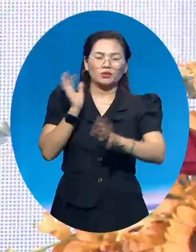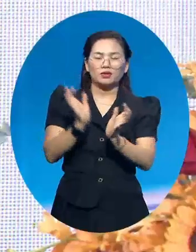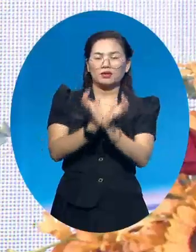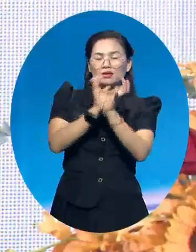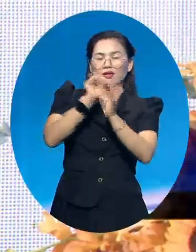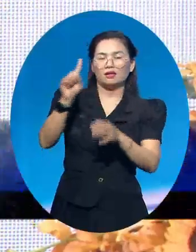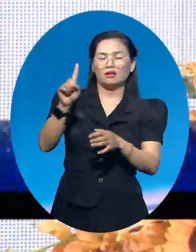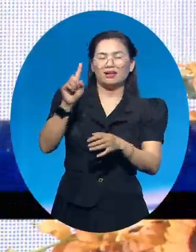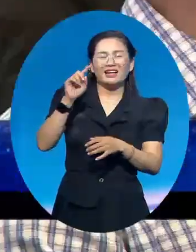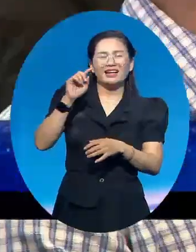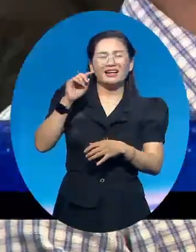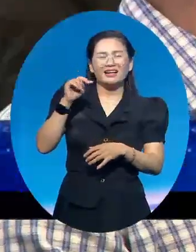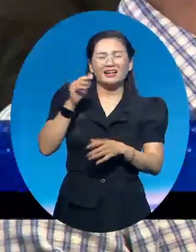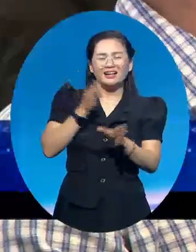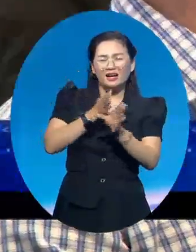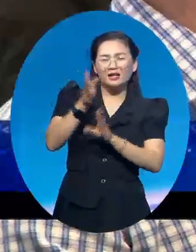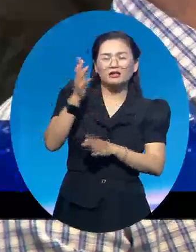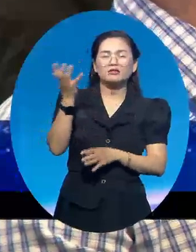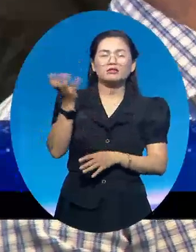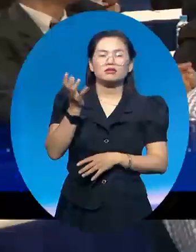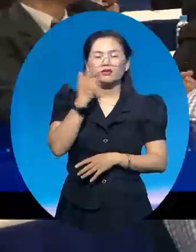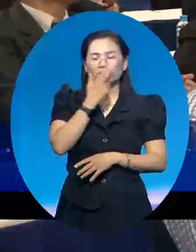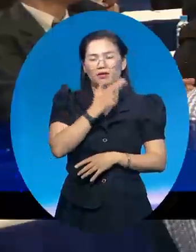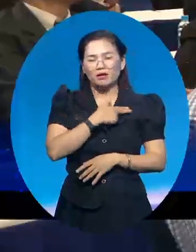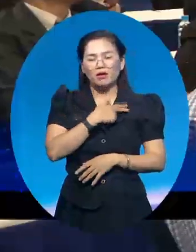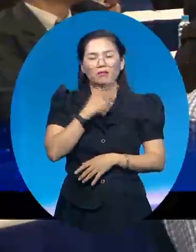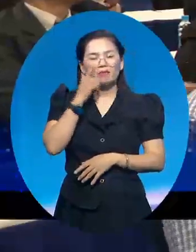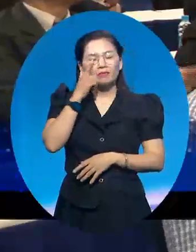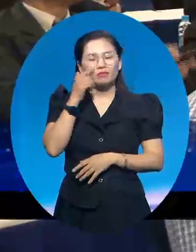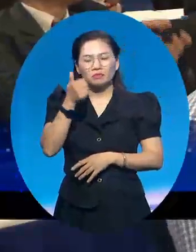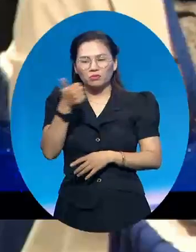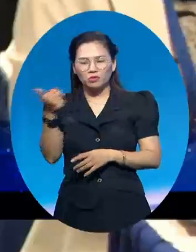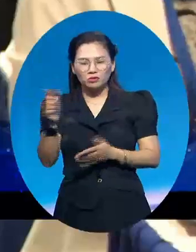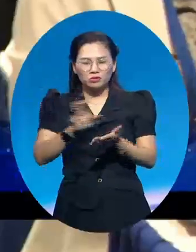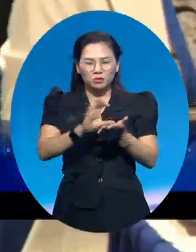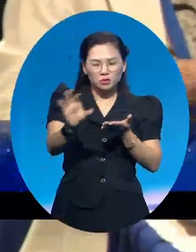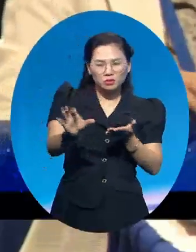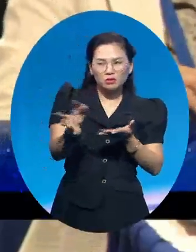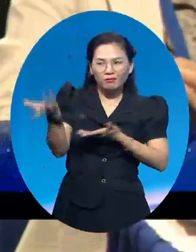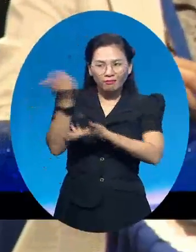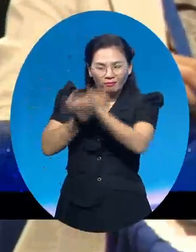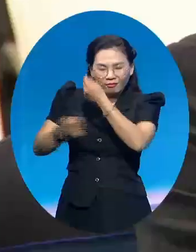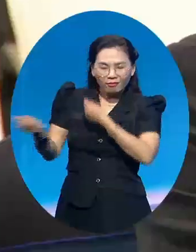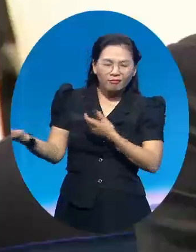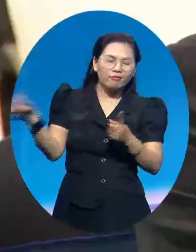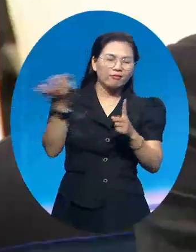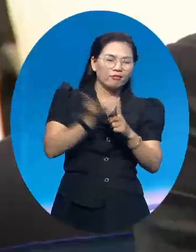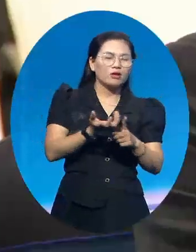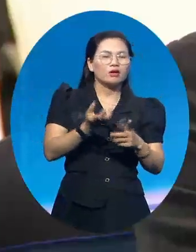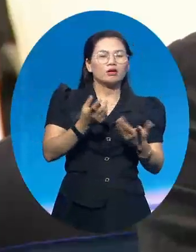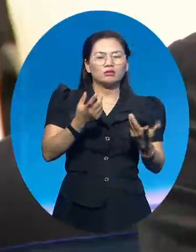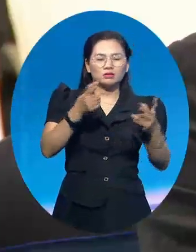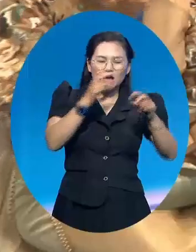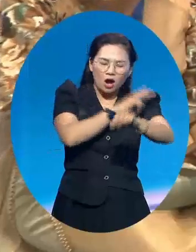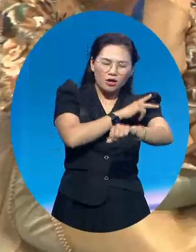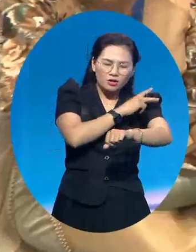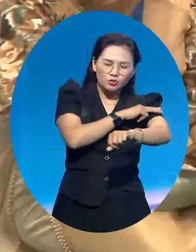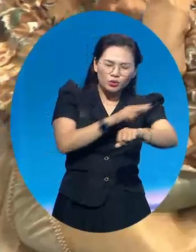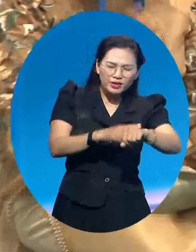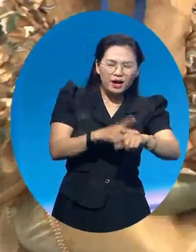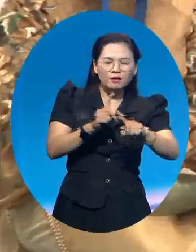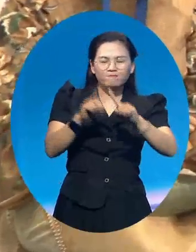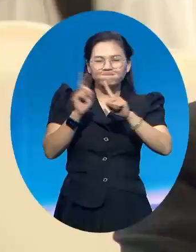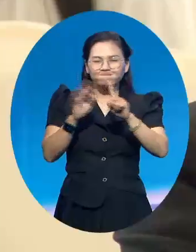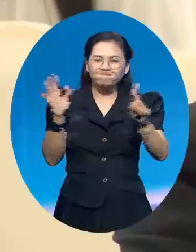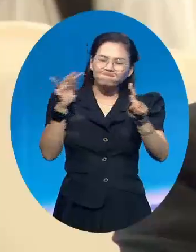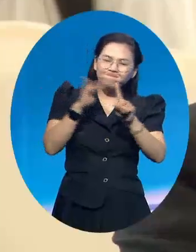Tuần lễ ngành nước Việt Nam đã trở thành điểm đến uy tín, thu hút các nhà đầu tư, các chuyên gia, nhà khoa học, doanh nghiệp trong nước và quốc tế chia sẻ, trao